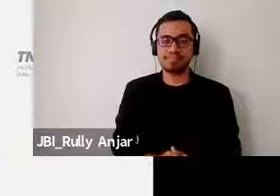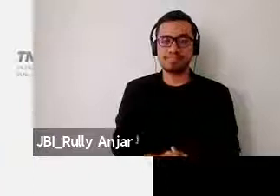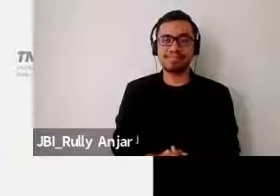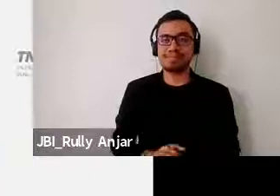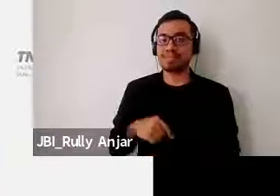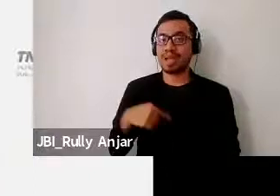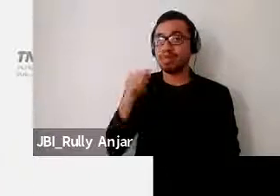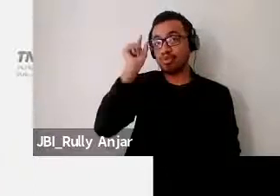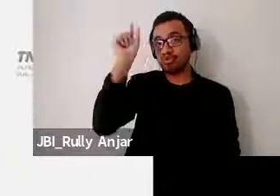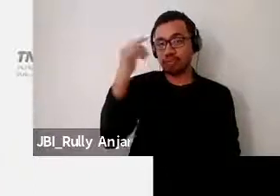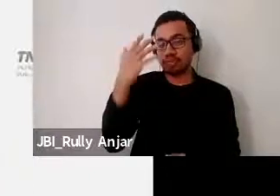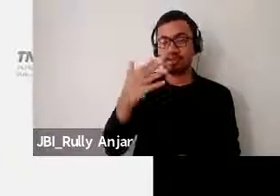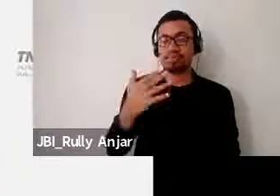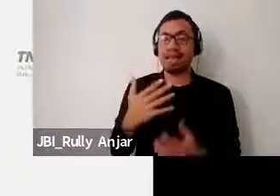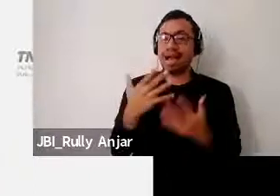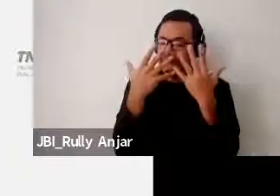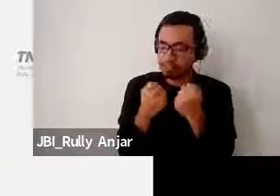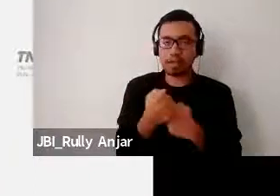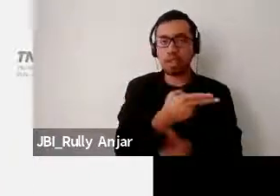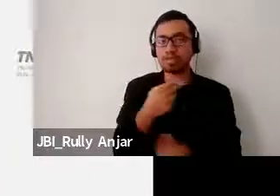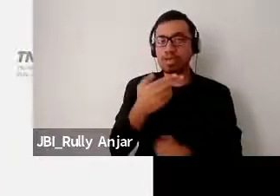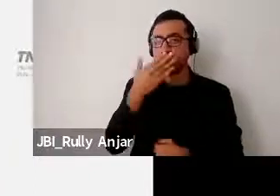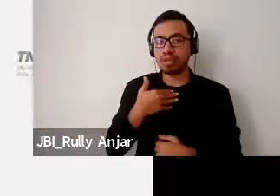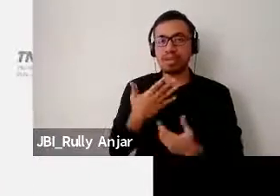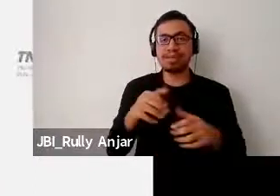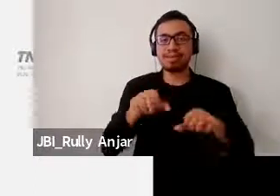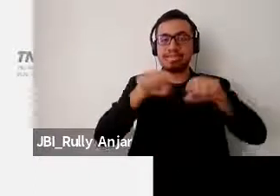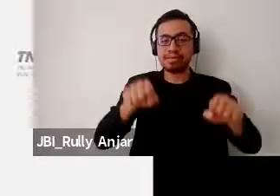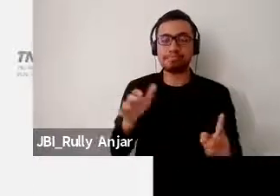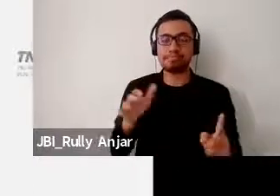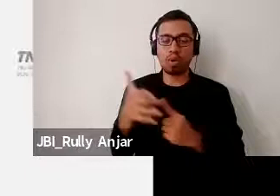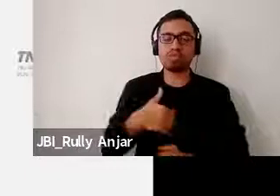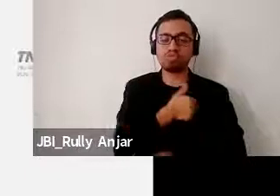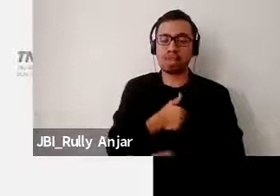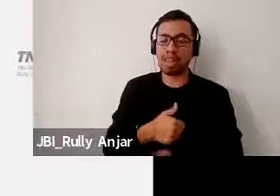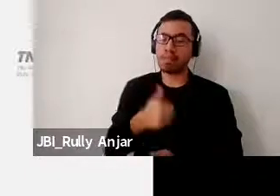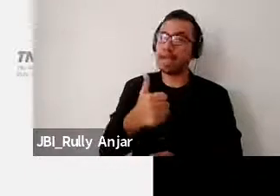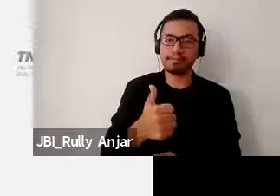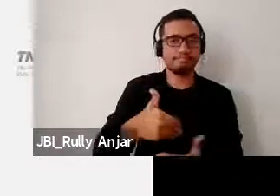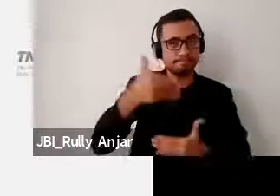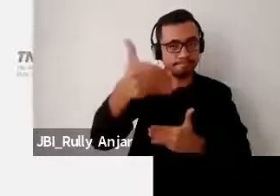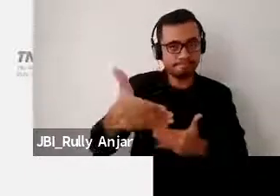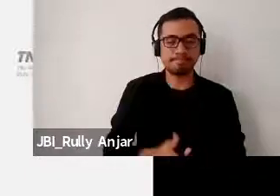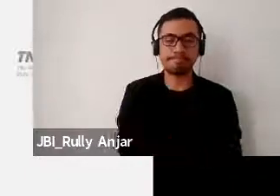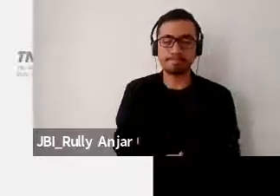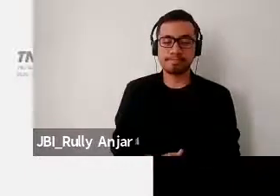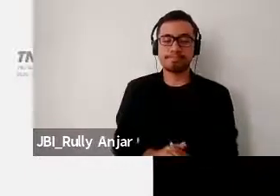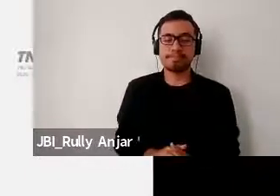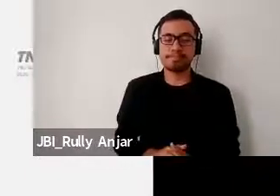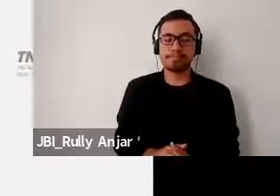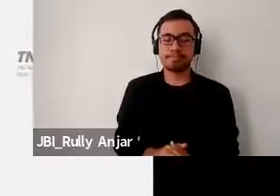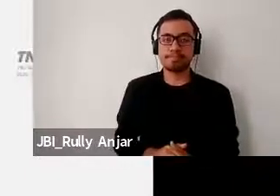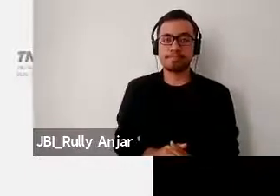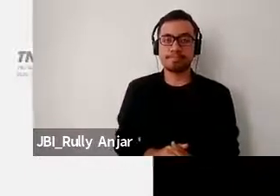perlindungan sosial yang lebih baik ke depannya. Dan spesifik kepada penyandang disabilitas, memang kami